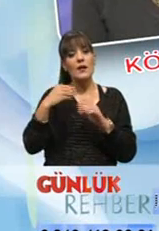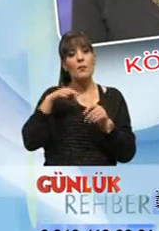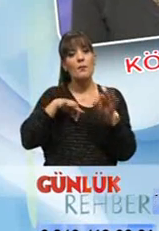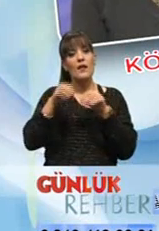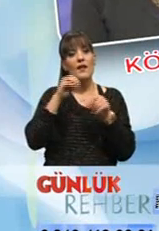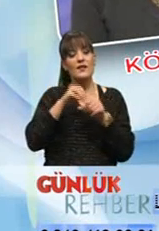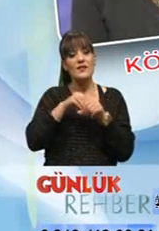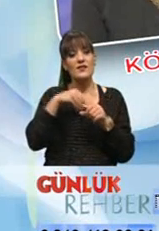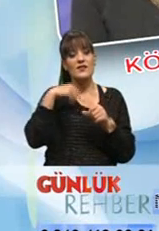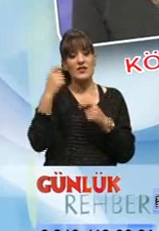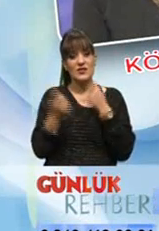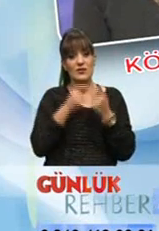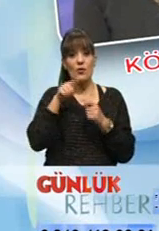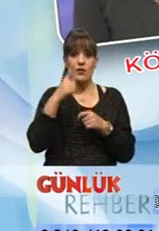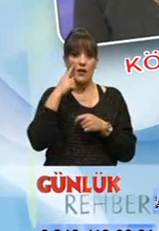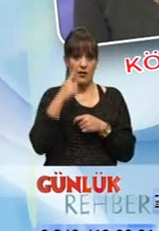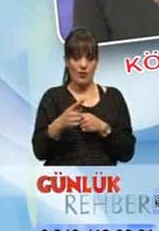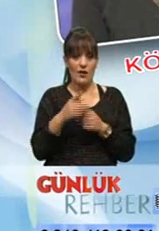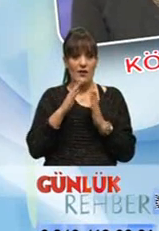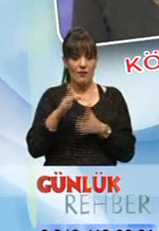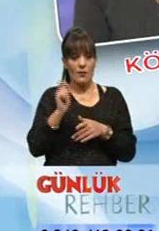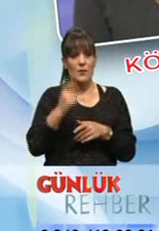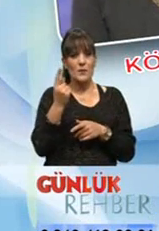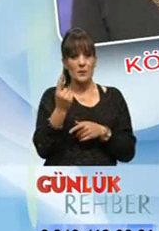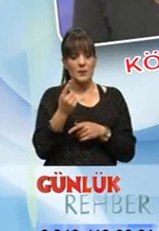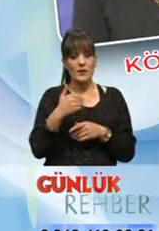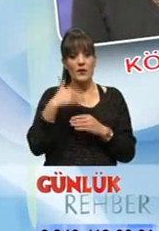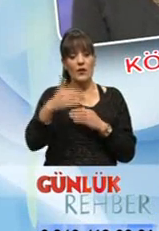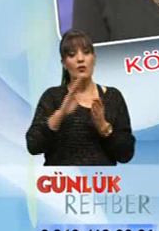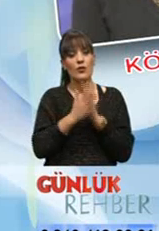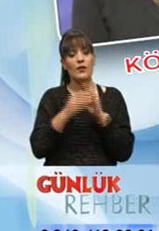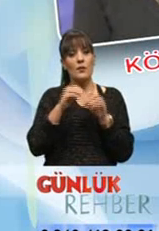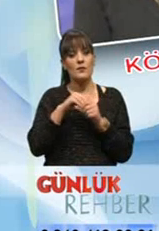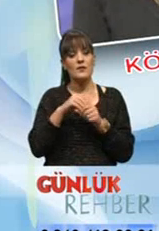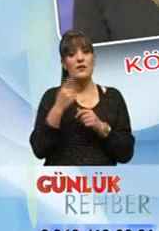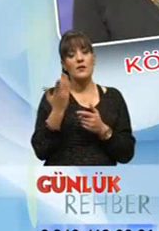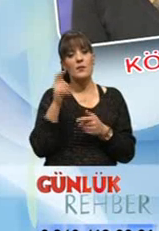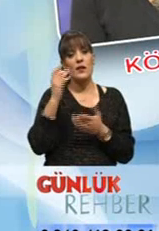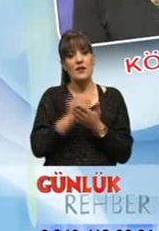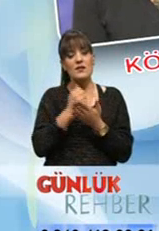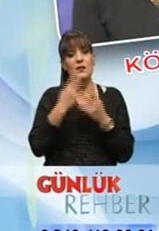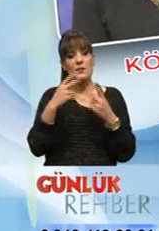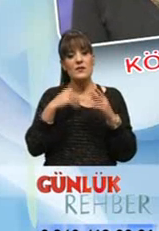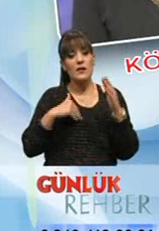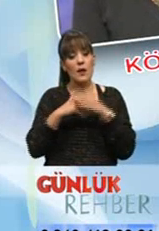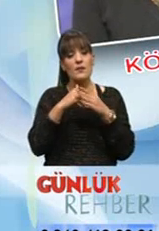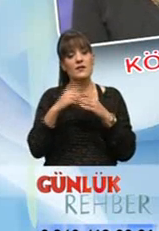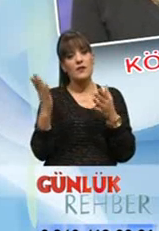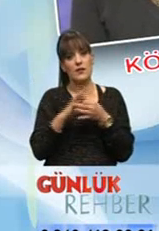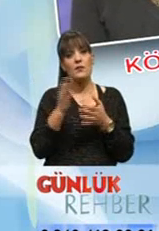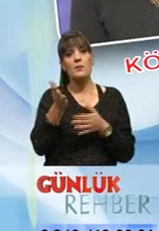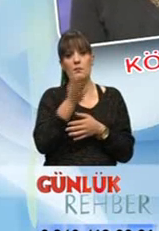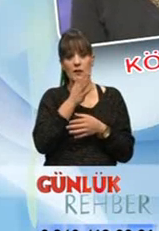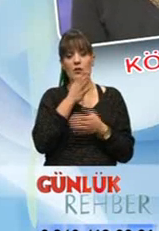planındaki, mutfaktaki iş de ona göre biraz önümüzdeki dönemde tabii edinebileceğimiz kapasiteyle ilgili